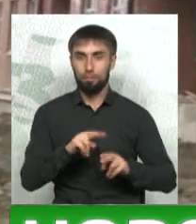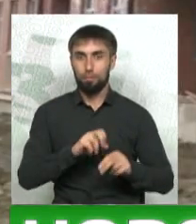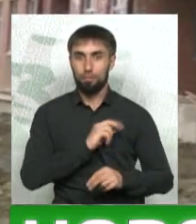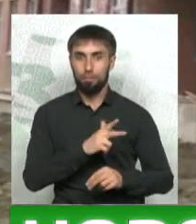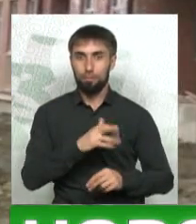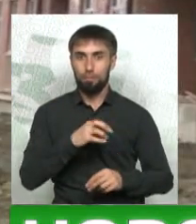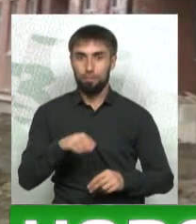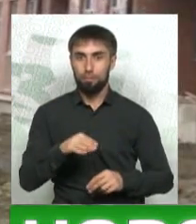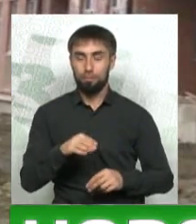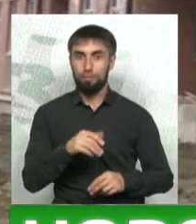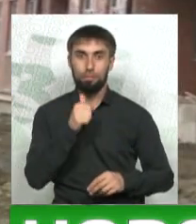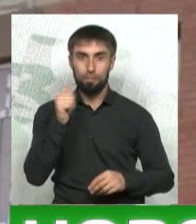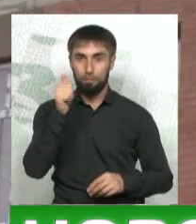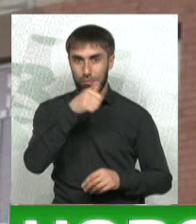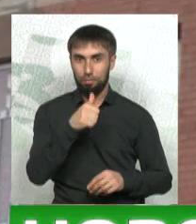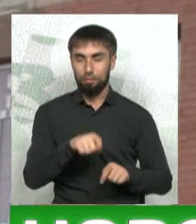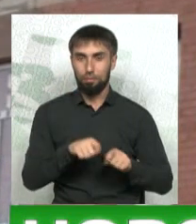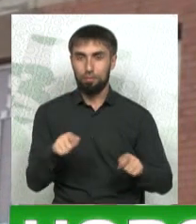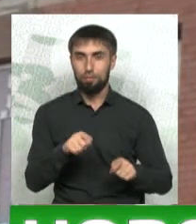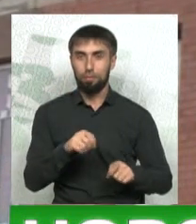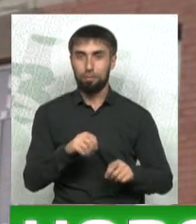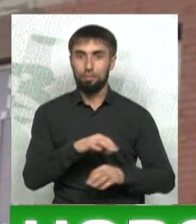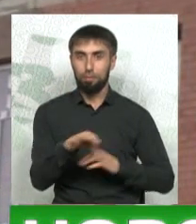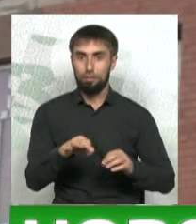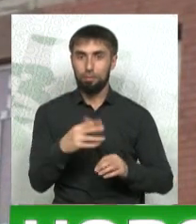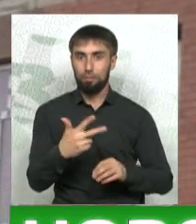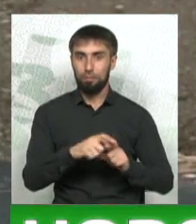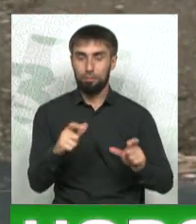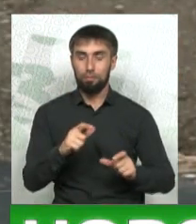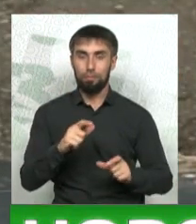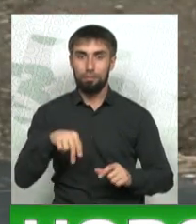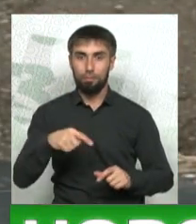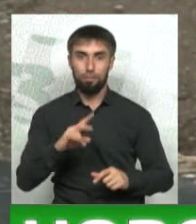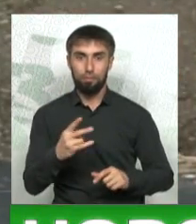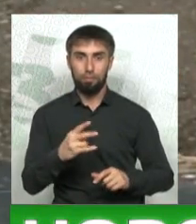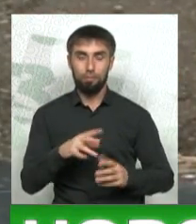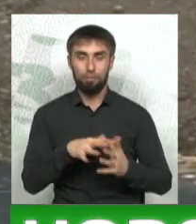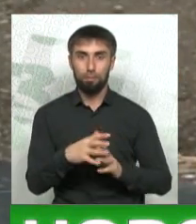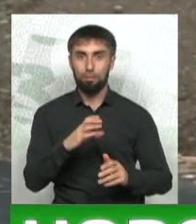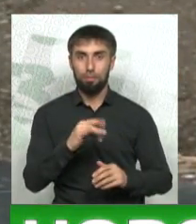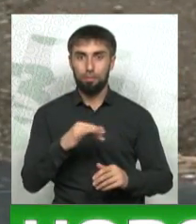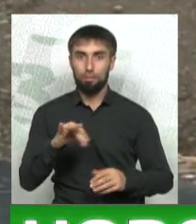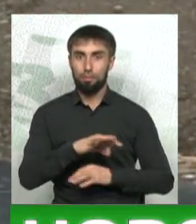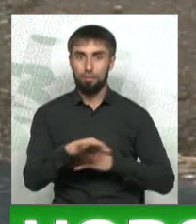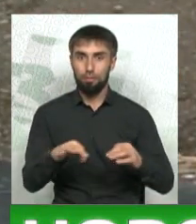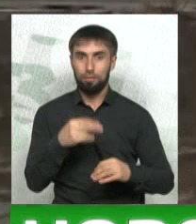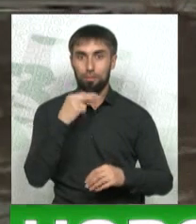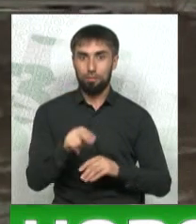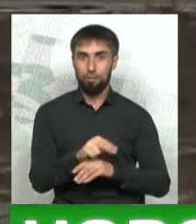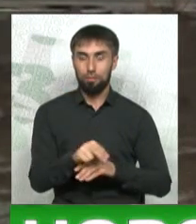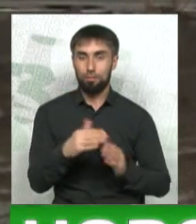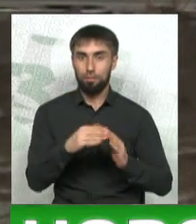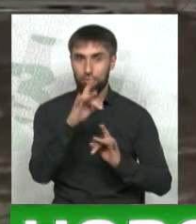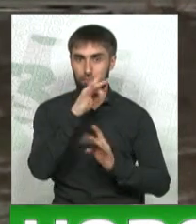социальных объектов. За прошлый год созданы проекты 3 школ в Карабулаке, Назрани, сельском поселении Сурхахи, проект капитального ремонта